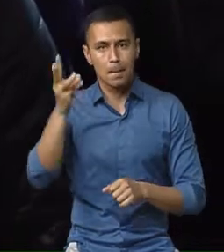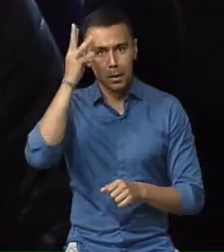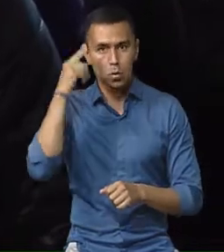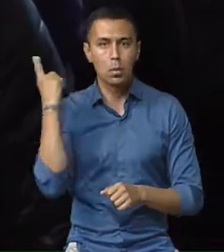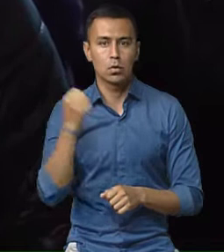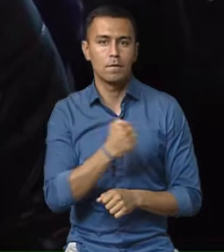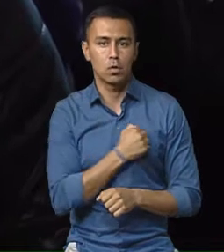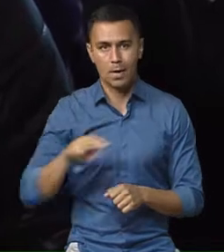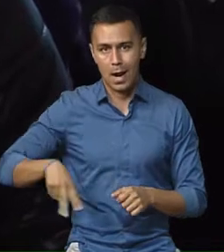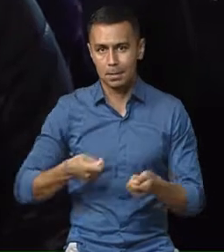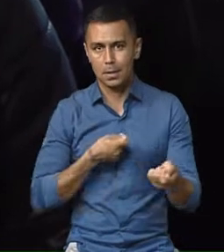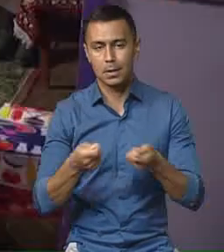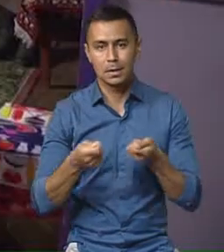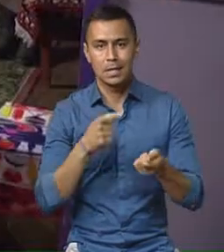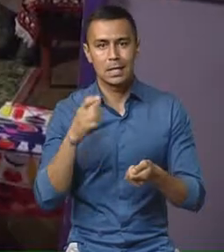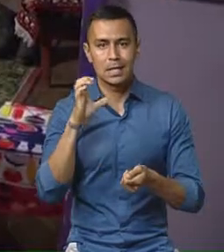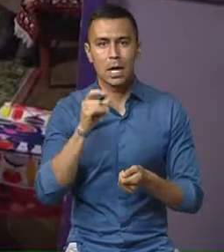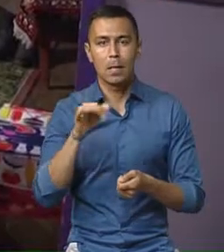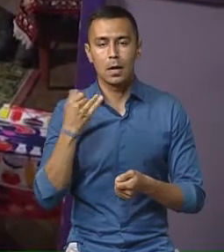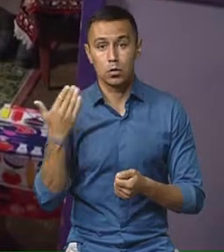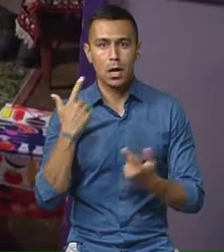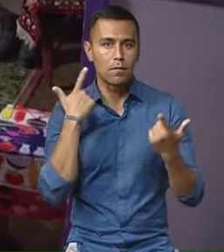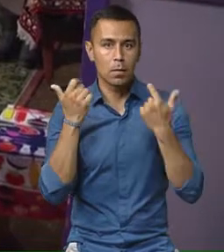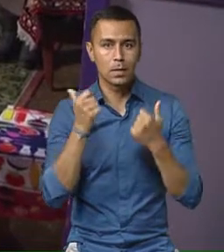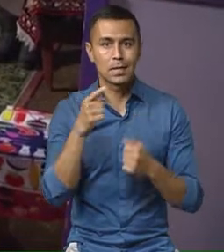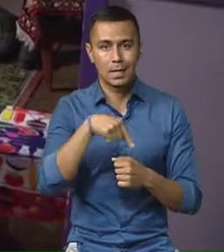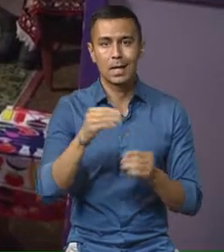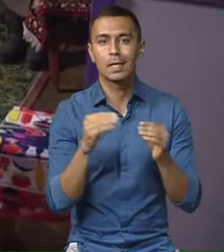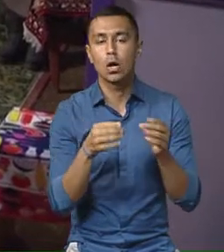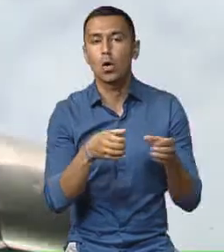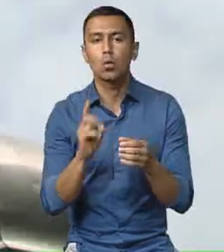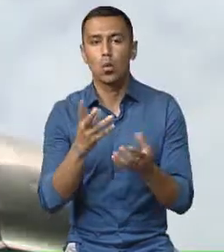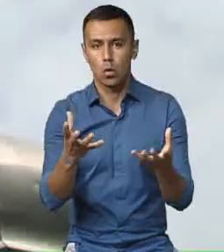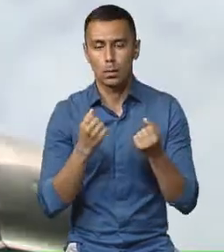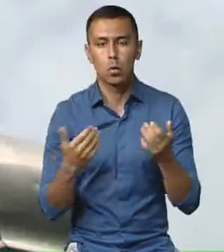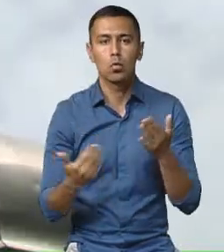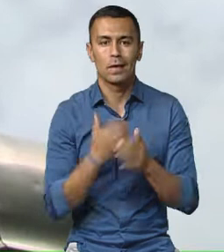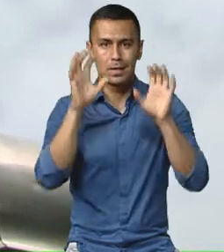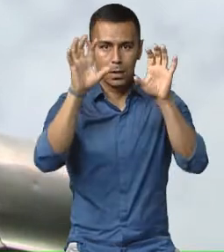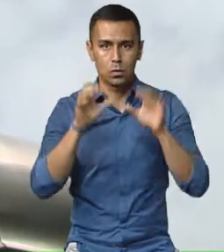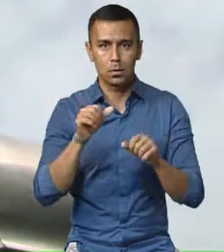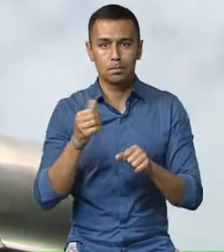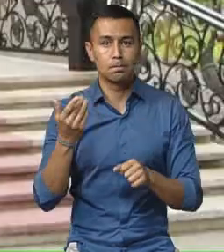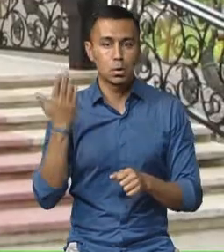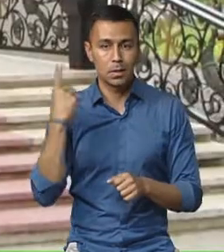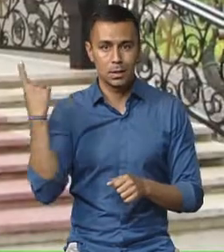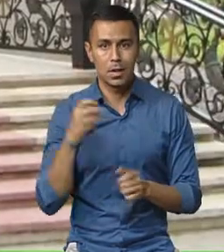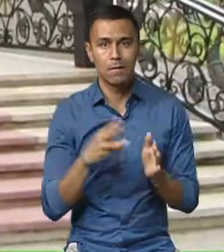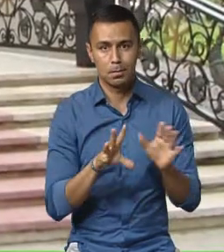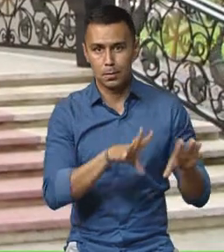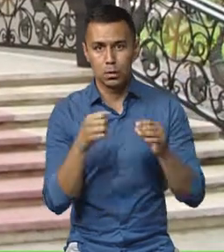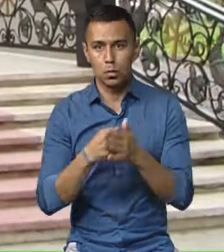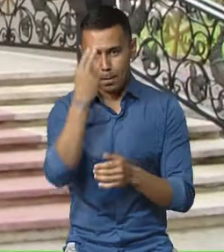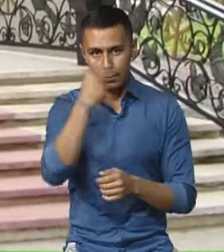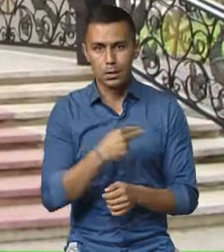обласної військової адміністрації Сергій Гамалій. За його інформацією, з тих 10 громад, які отримали нові статути минулого тижня, 8 перейшли до